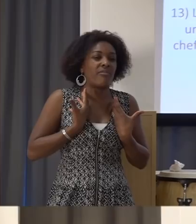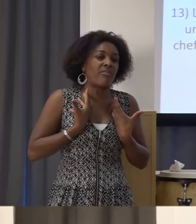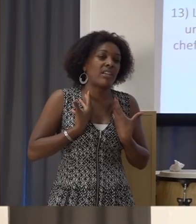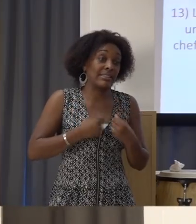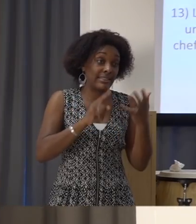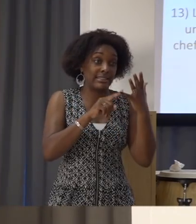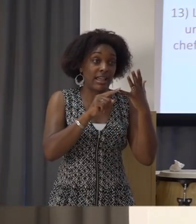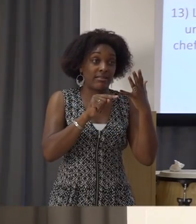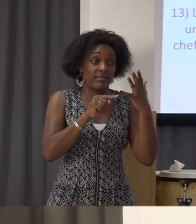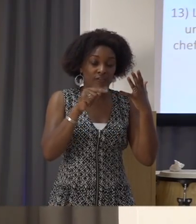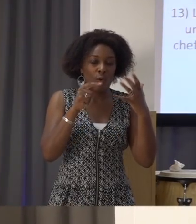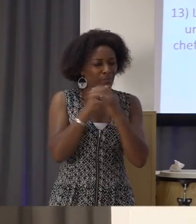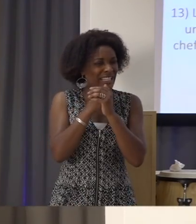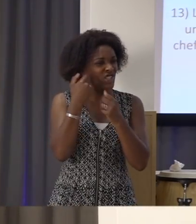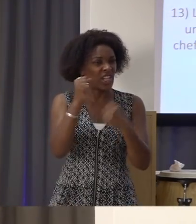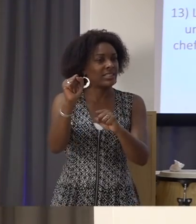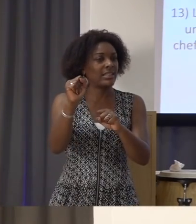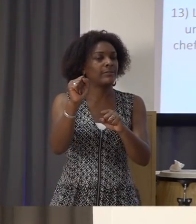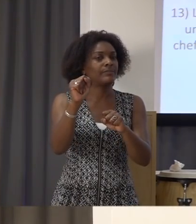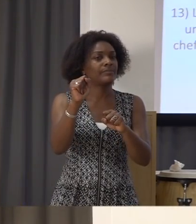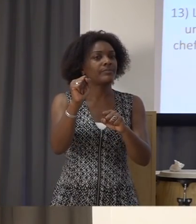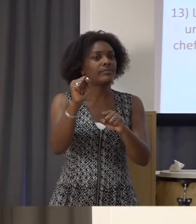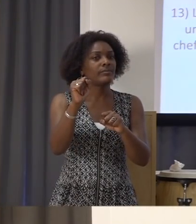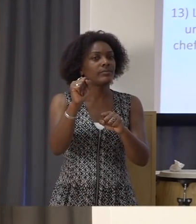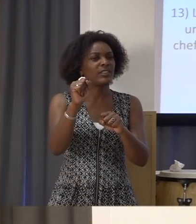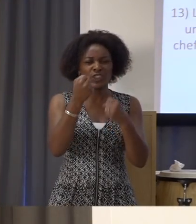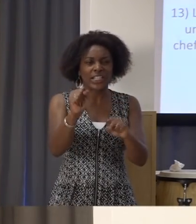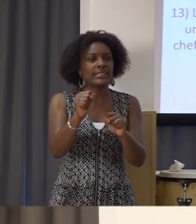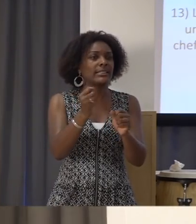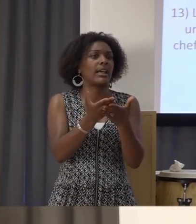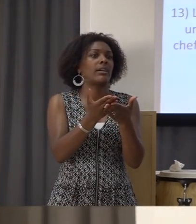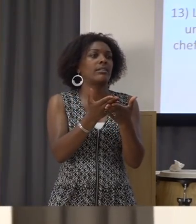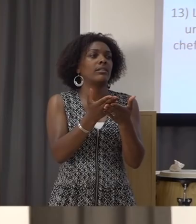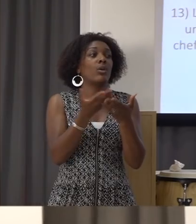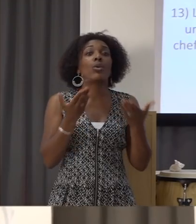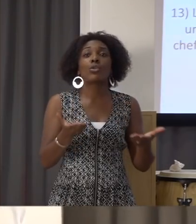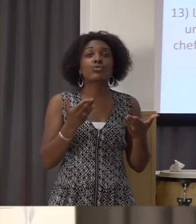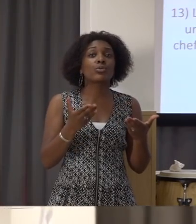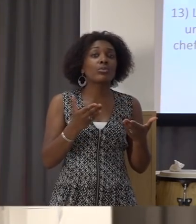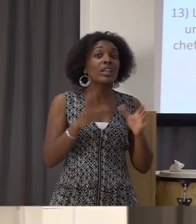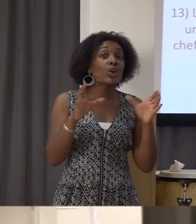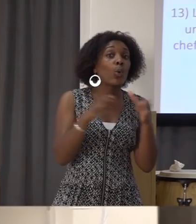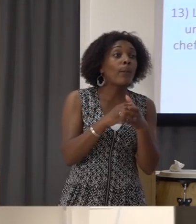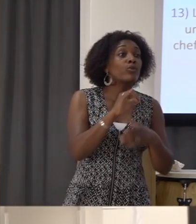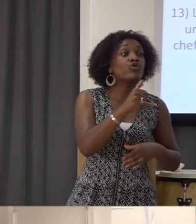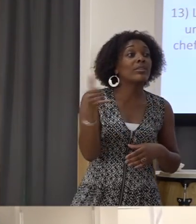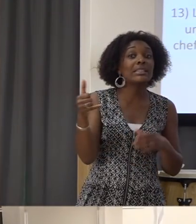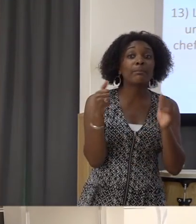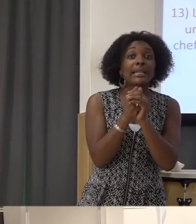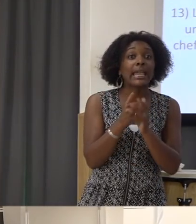Nous devons combattre. Les réunions d'intercession aujourd'hui sont désertées